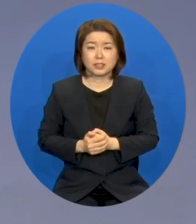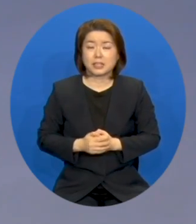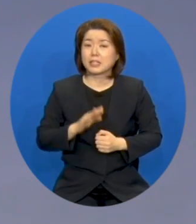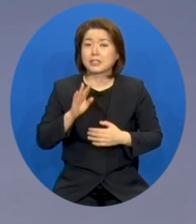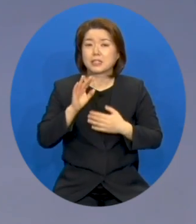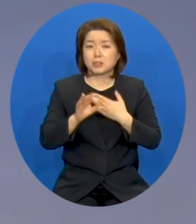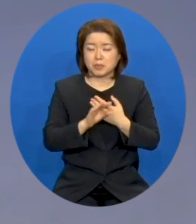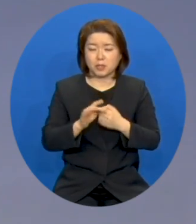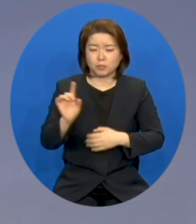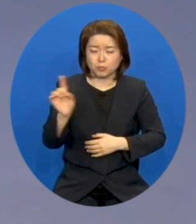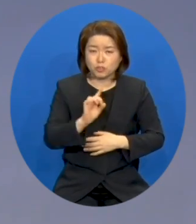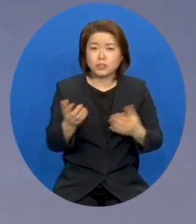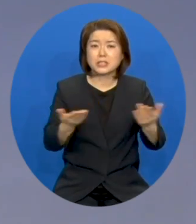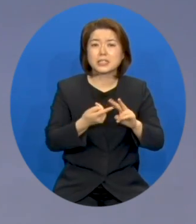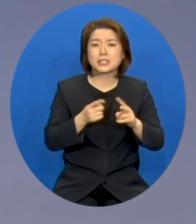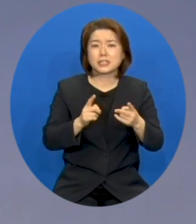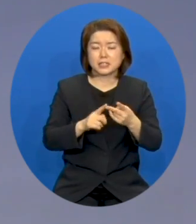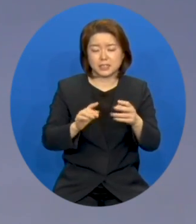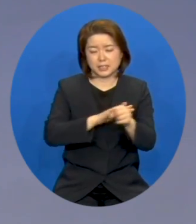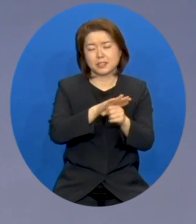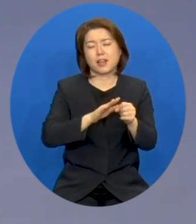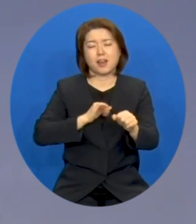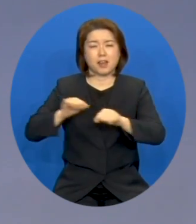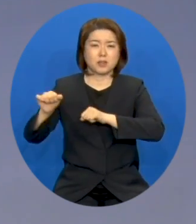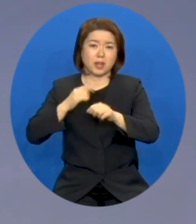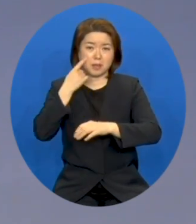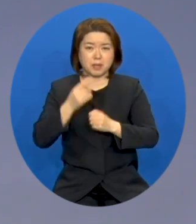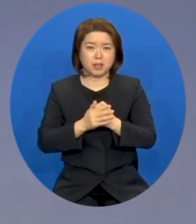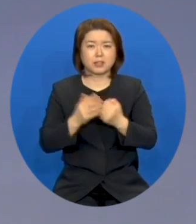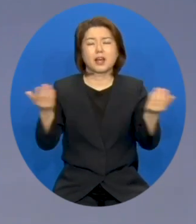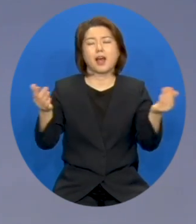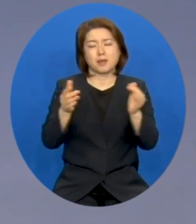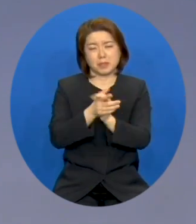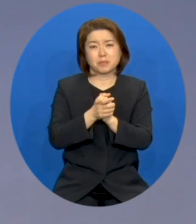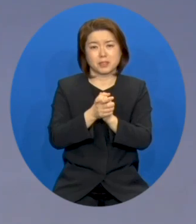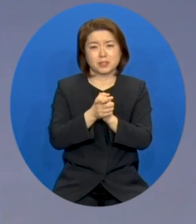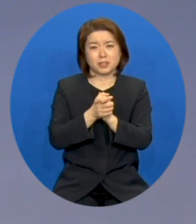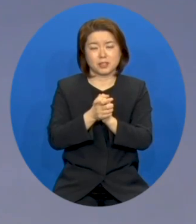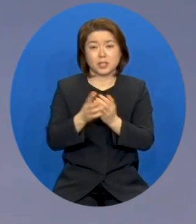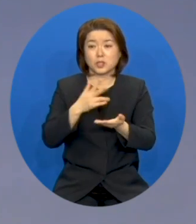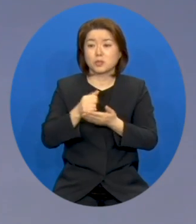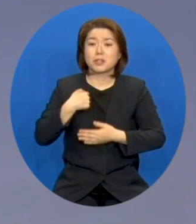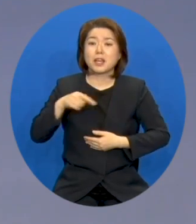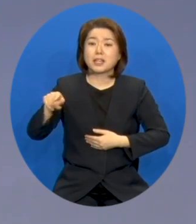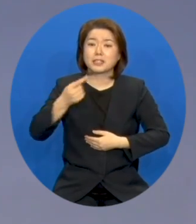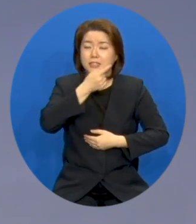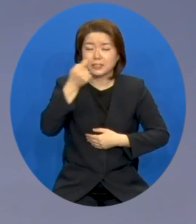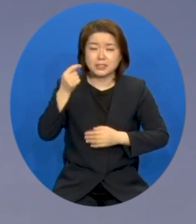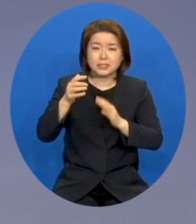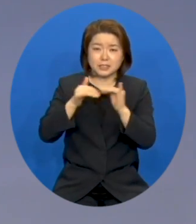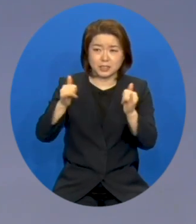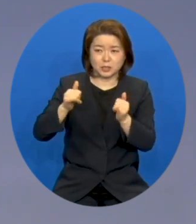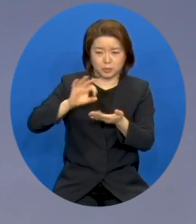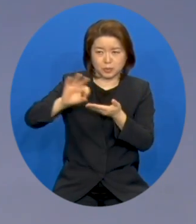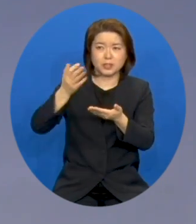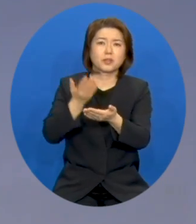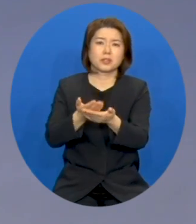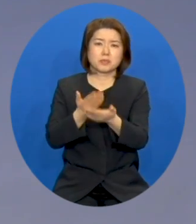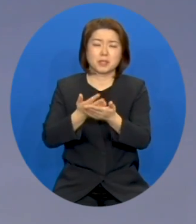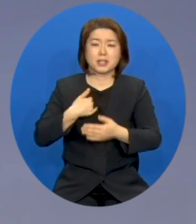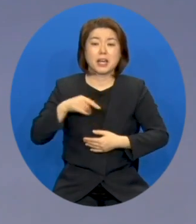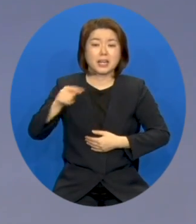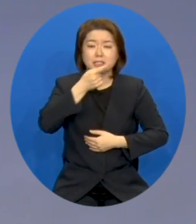그러면서 무슨 일이든지 사랑으로 하라. 아멘입니다. 주님, 저를 그 증인으로 삼으십시오. 제가 그